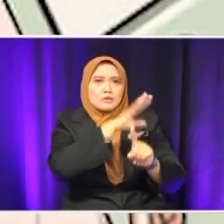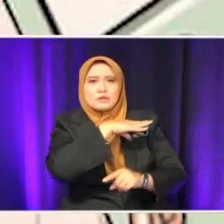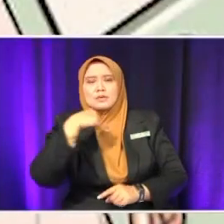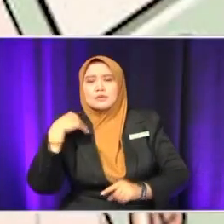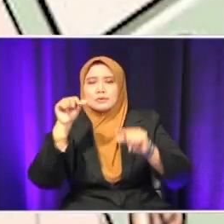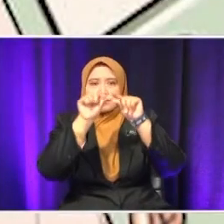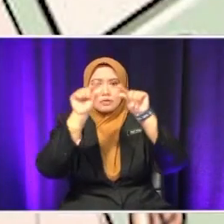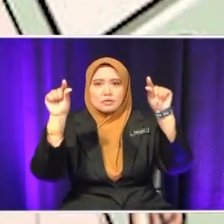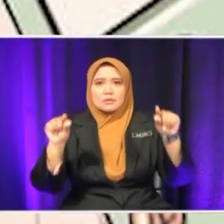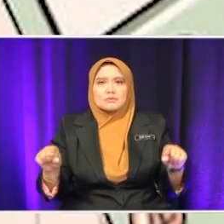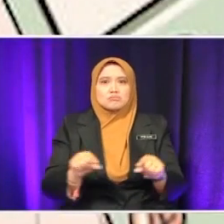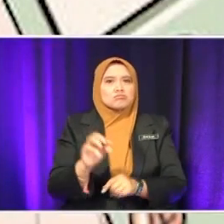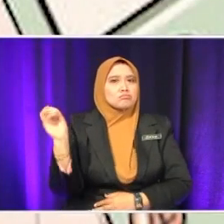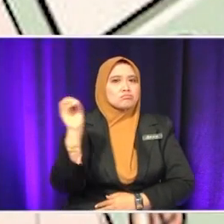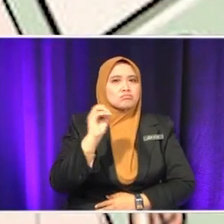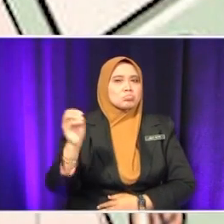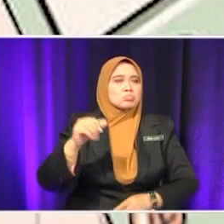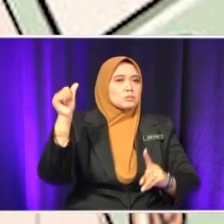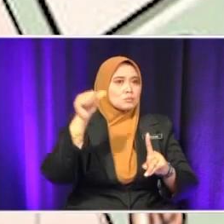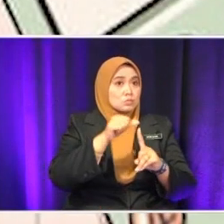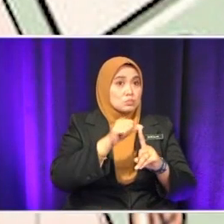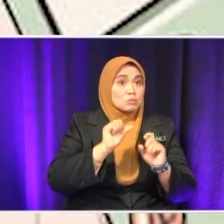Siapa yang boleh bagi contoh?